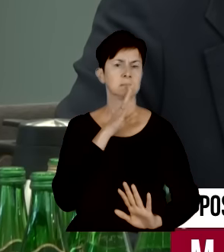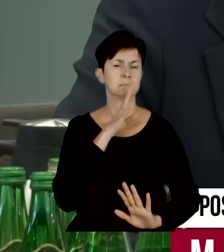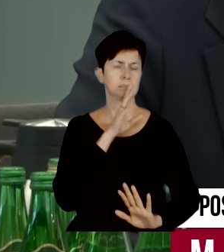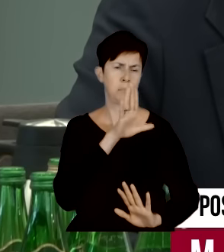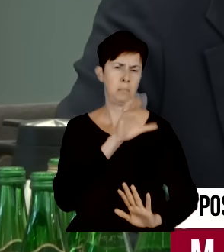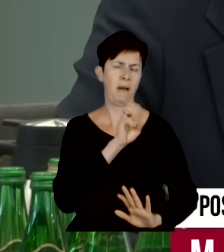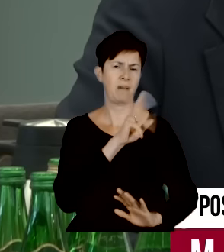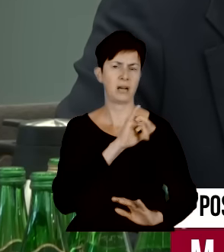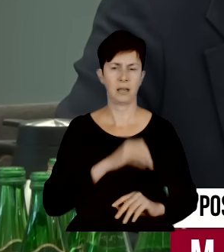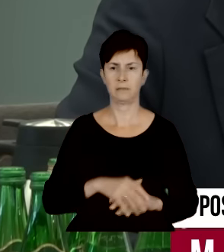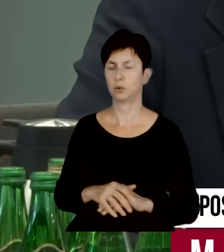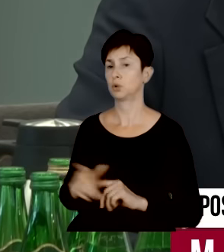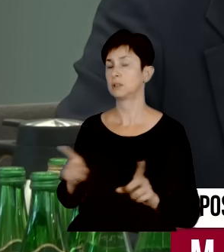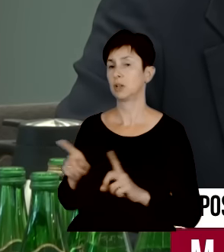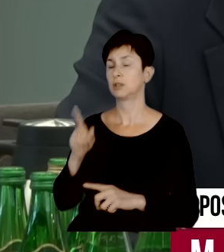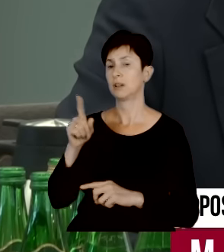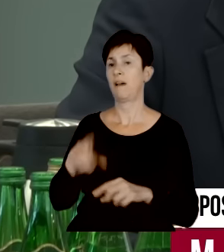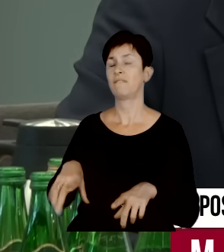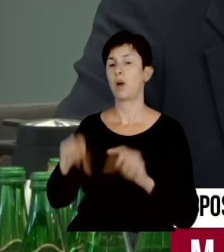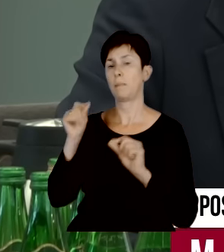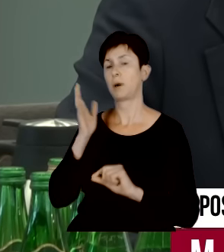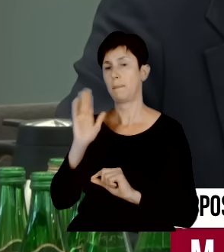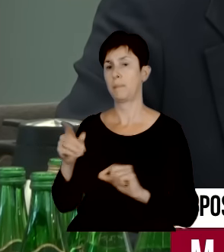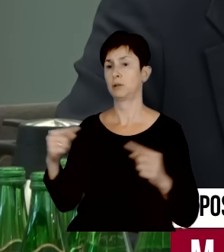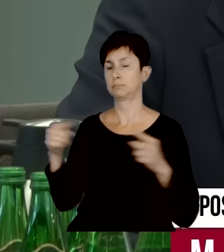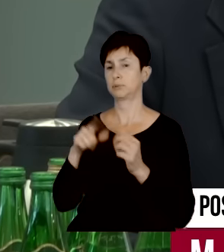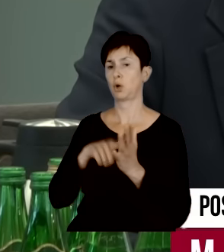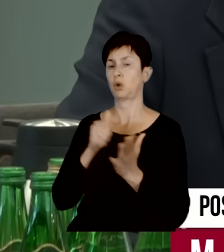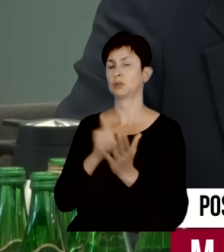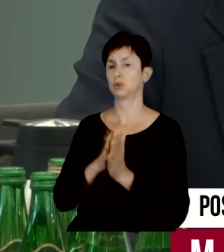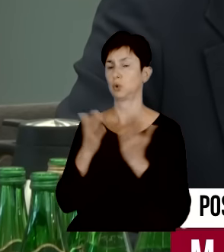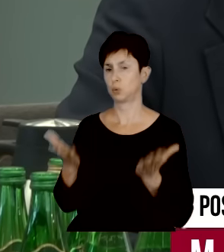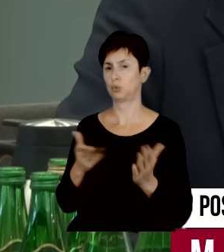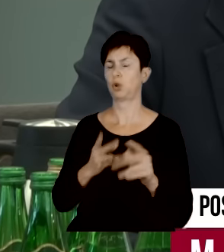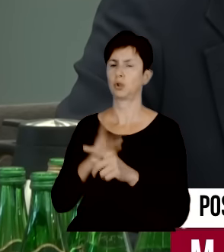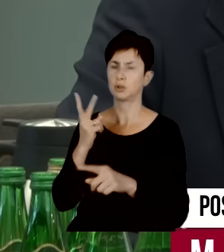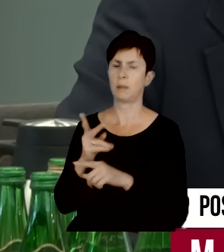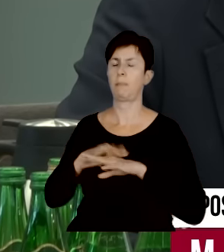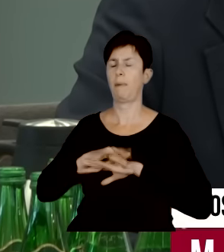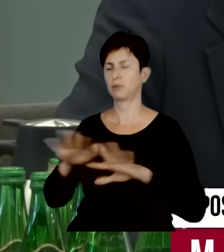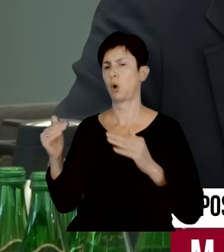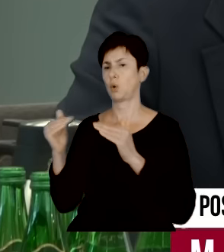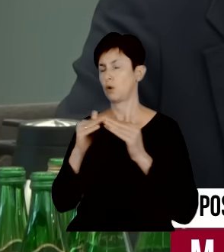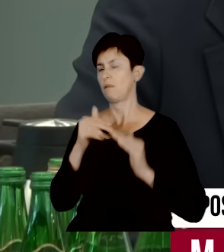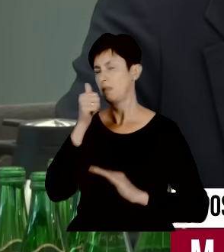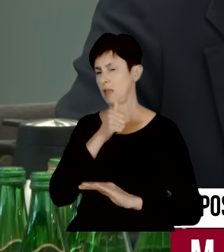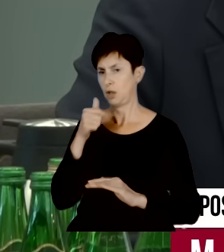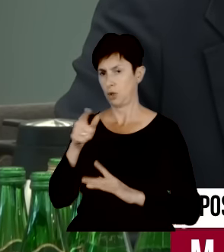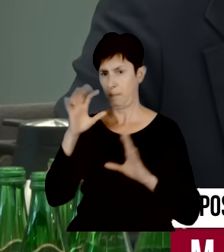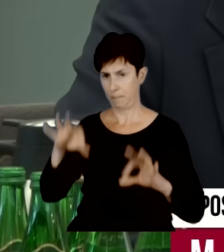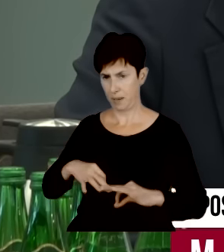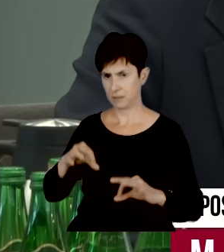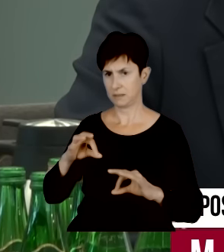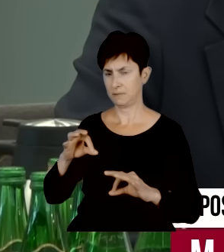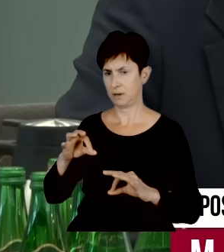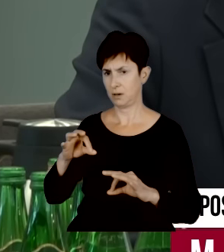o tym że te wybory będą konstytucyjne czyli dostępne powszechne równe i Tajne to państwo czerpali wiedzę